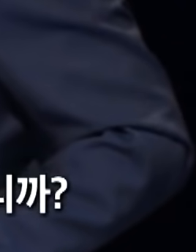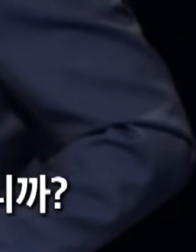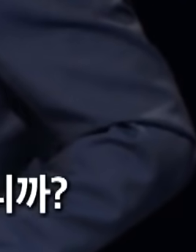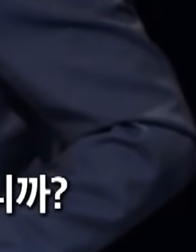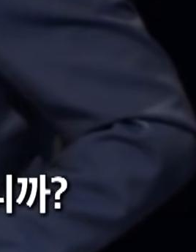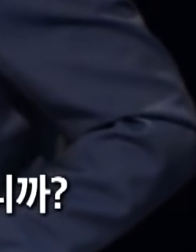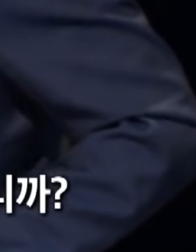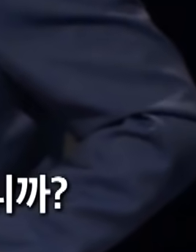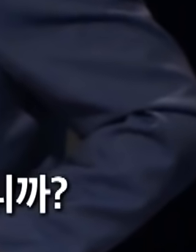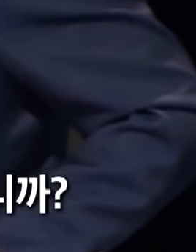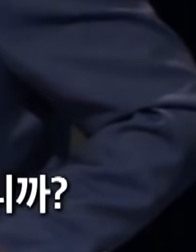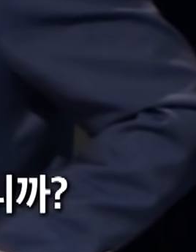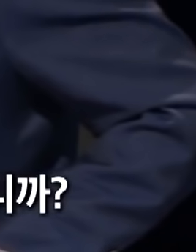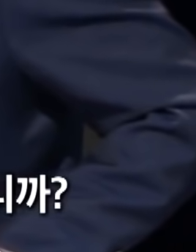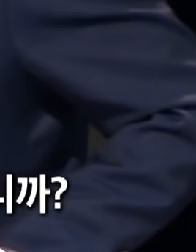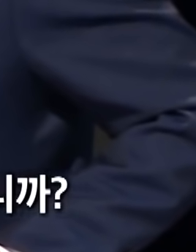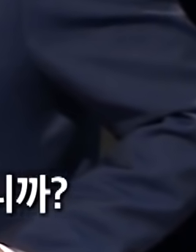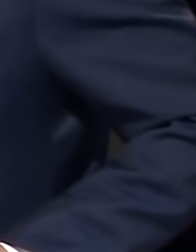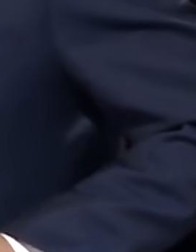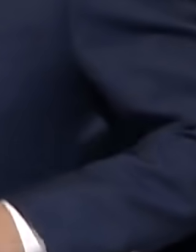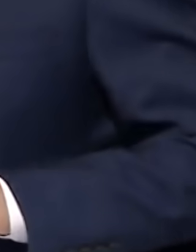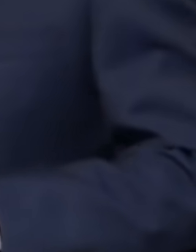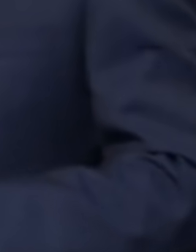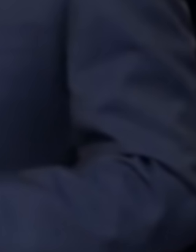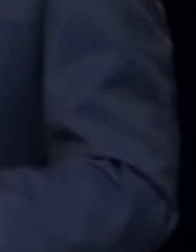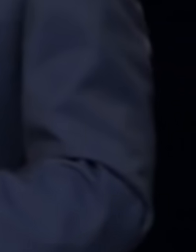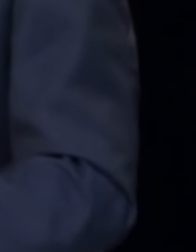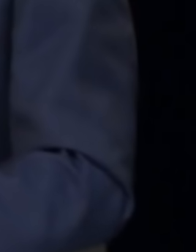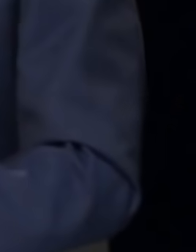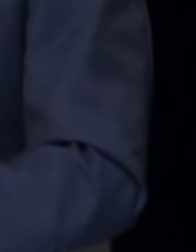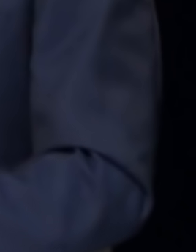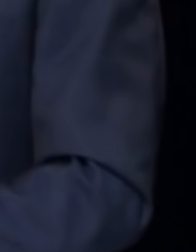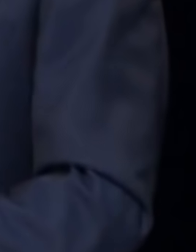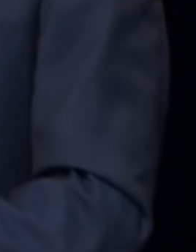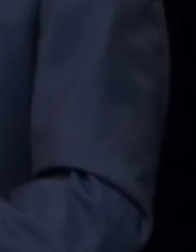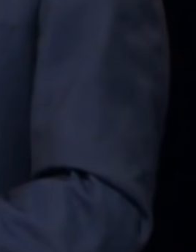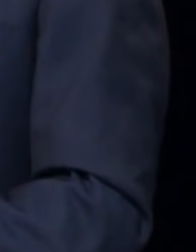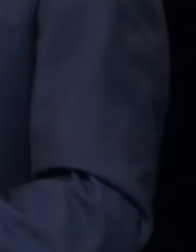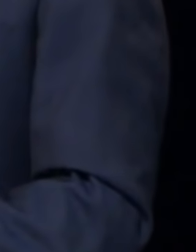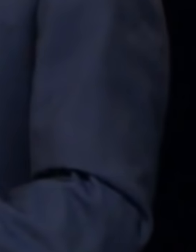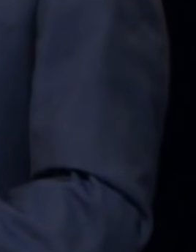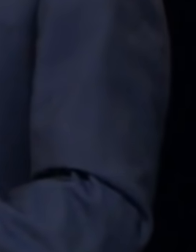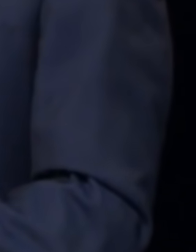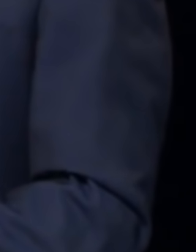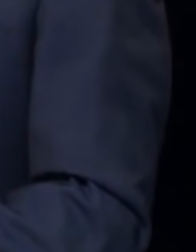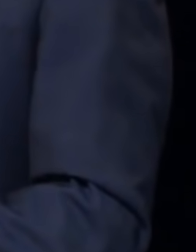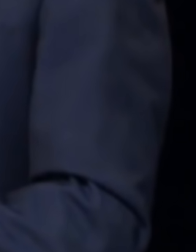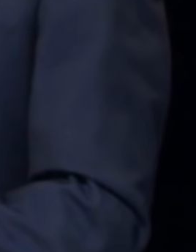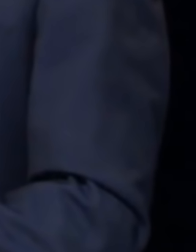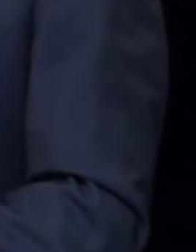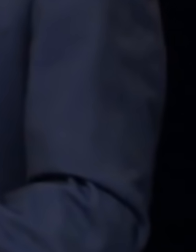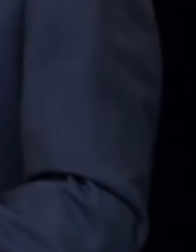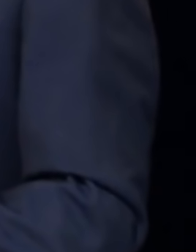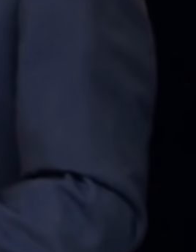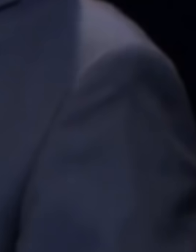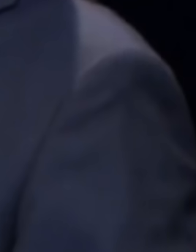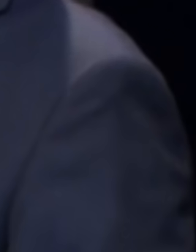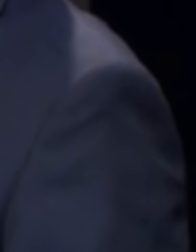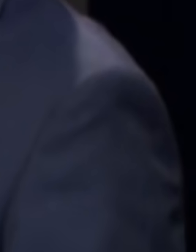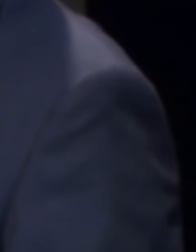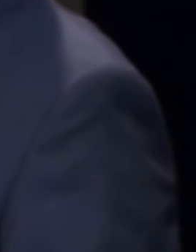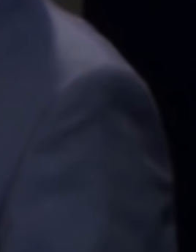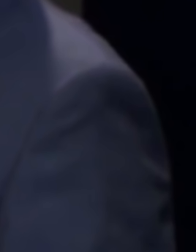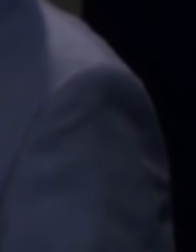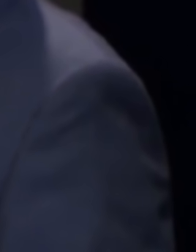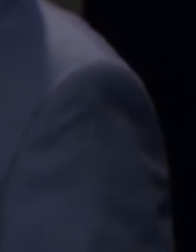하면 핵무장 추진하실 겁니까? 그때는 이제 미국하고 다시 협상을 해야 되겠죠. 아니 미국이 못해주겠다면 제가